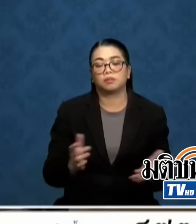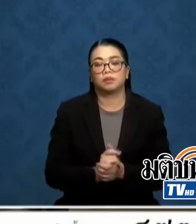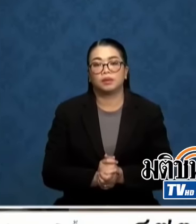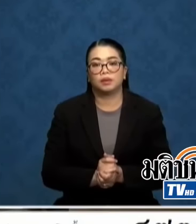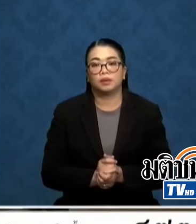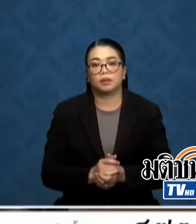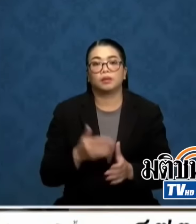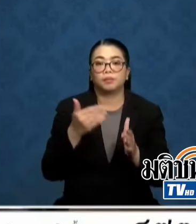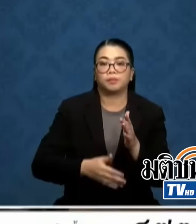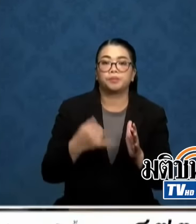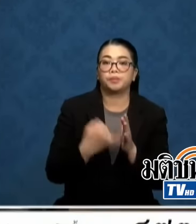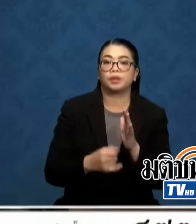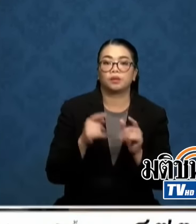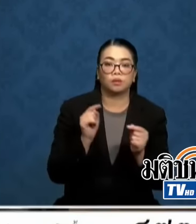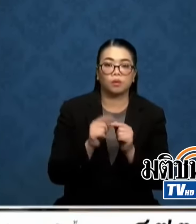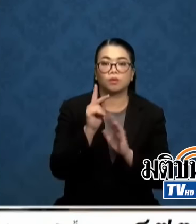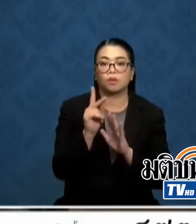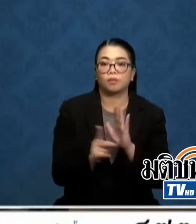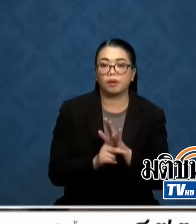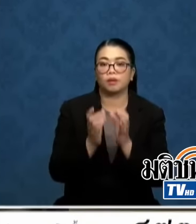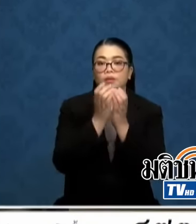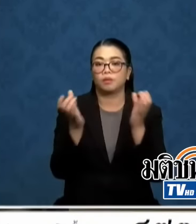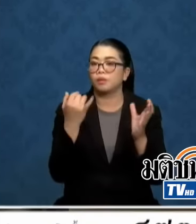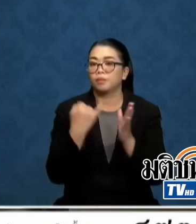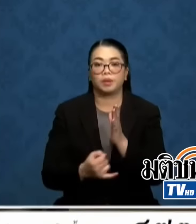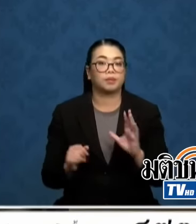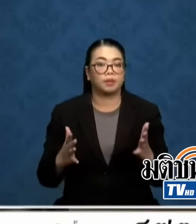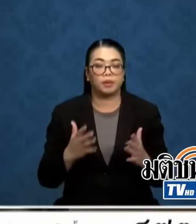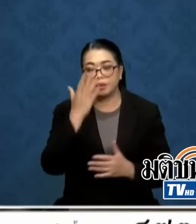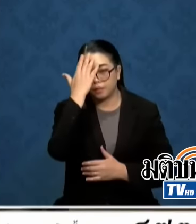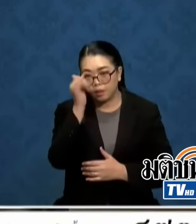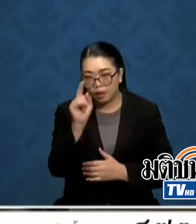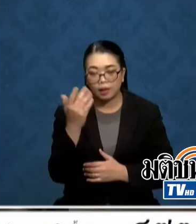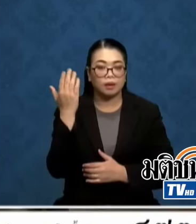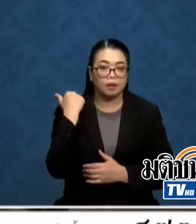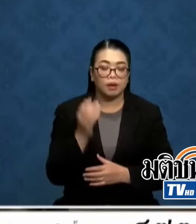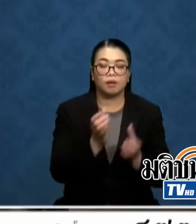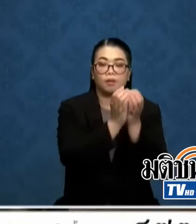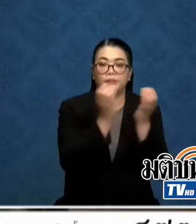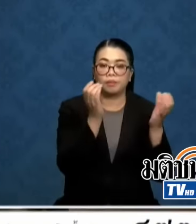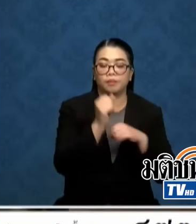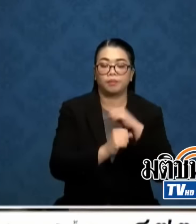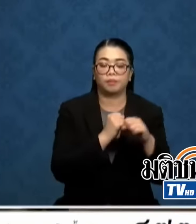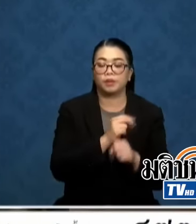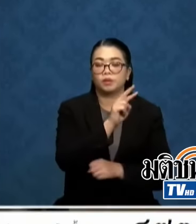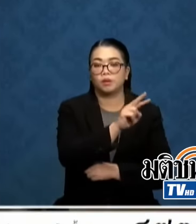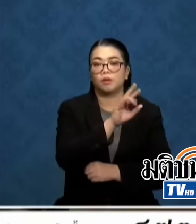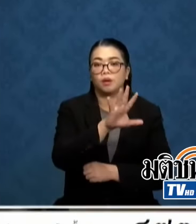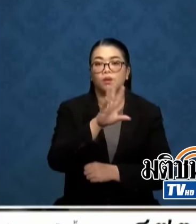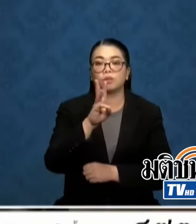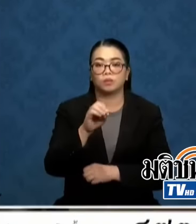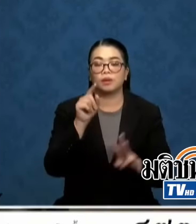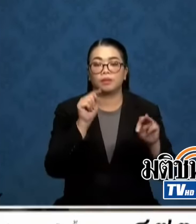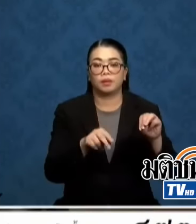ที่จะขัดต่อกฎหมายและขัดต่อรัฐธรรมนูญได้เลยเพราะรัฐธรรมนูญแห่งราชอาณาจักรไทยพุทธศักราช 2560